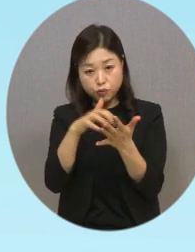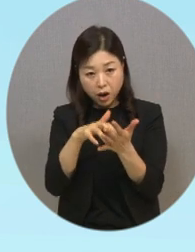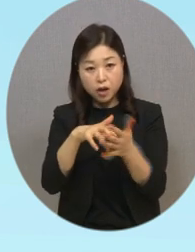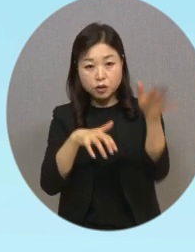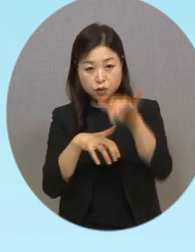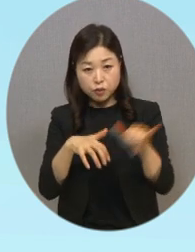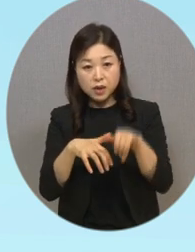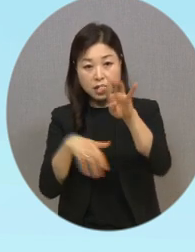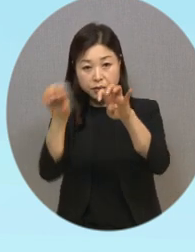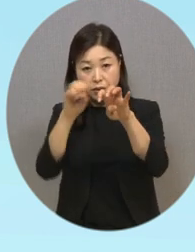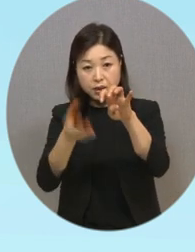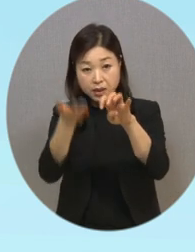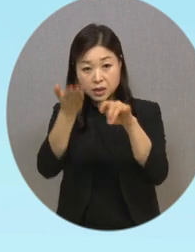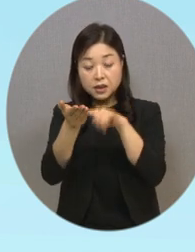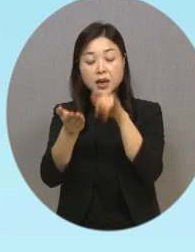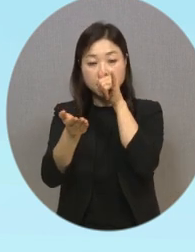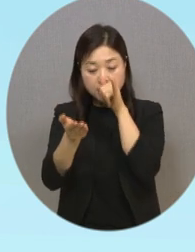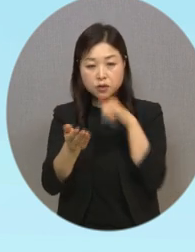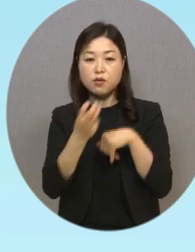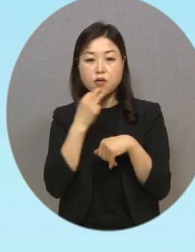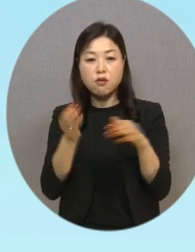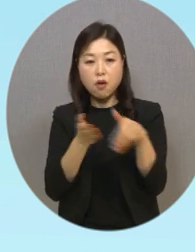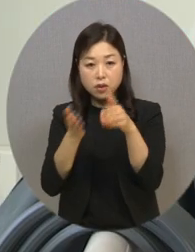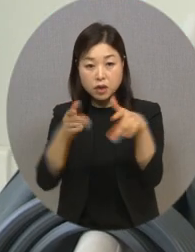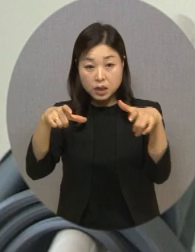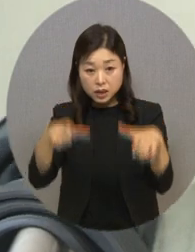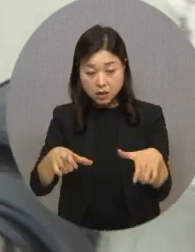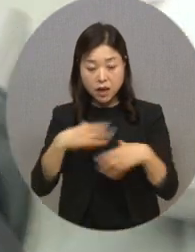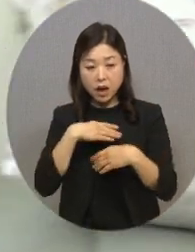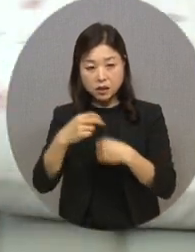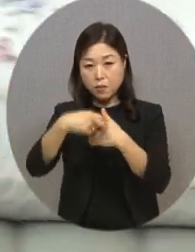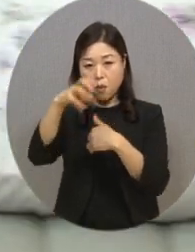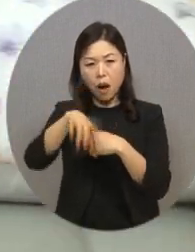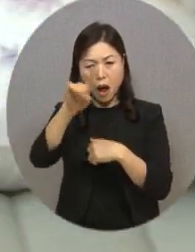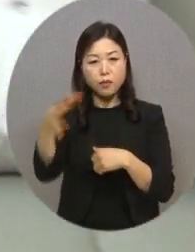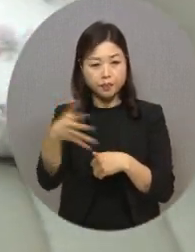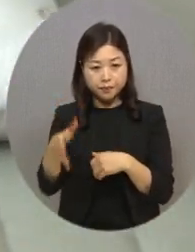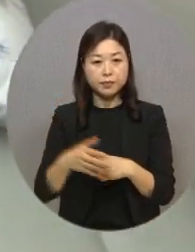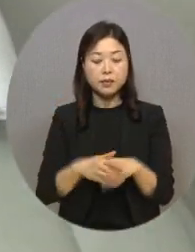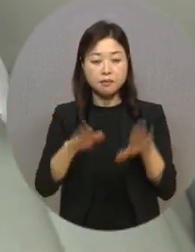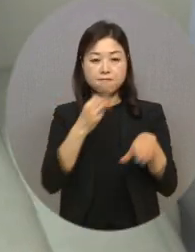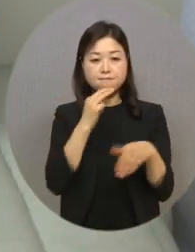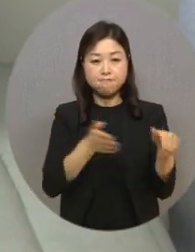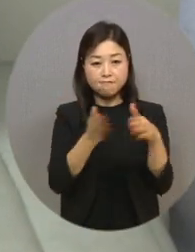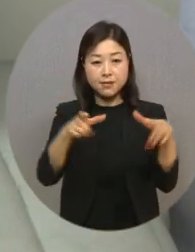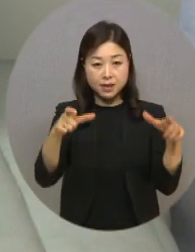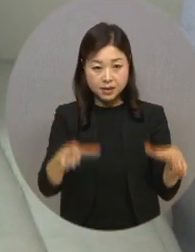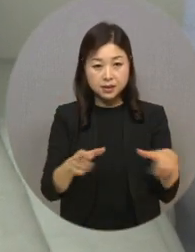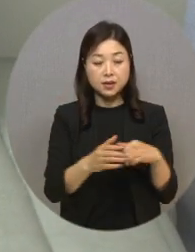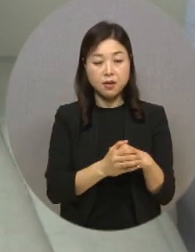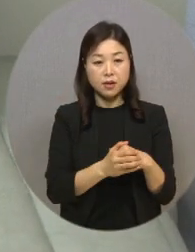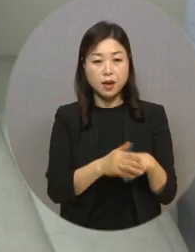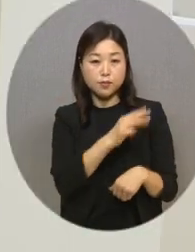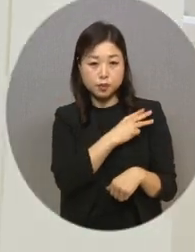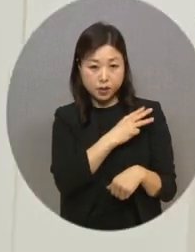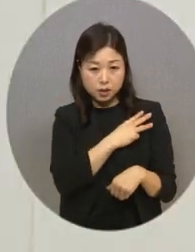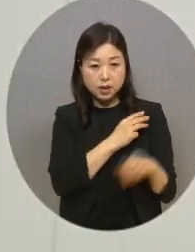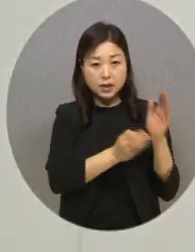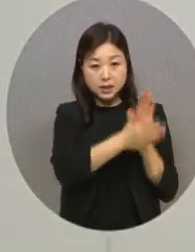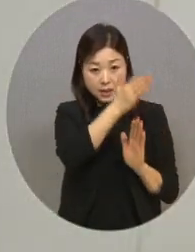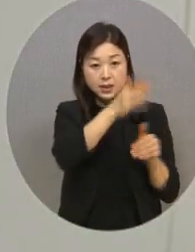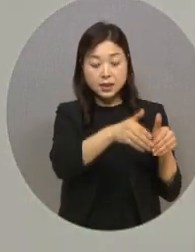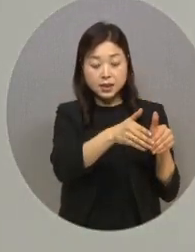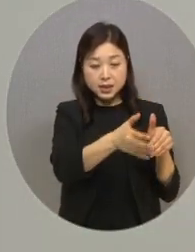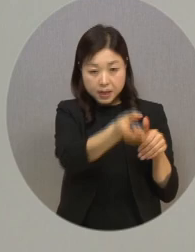차지하는 서울 경기 지역에는 한 곳도 없었습니다 올해 경기 지역에 부천시립 노인 전문 병원에